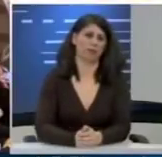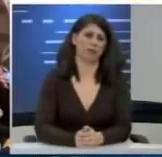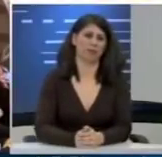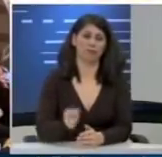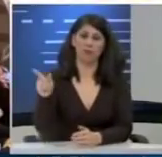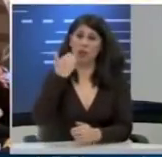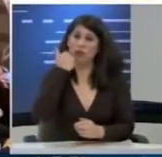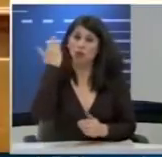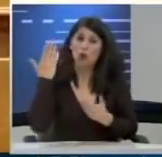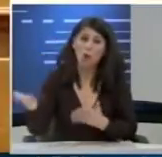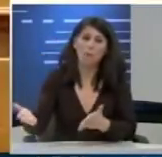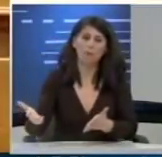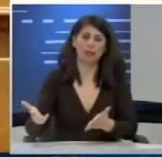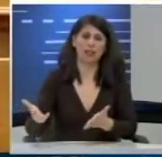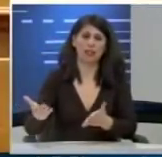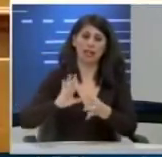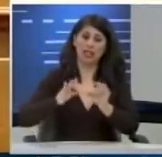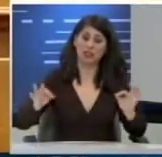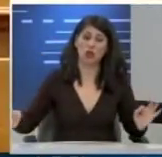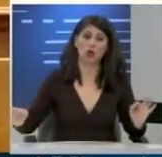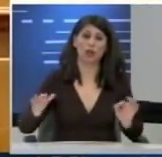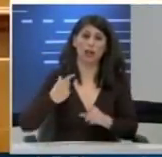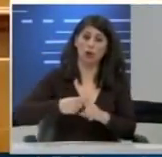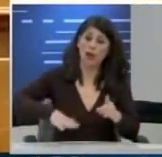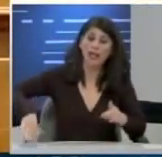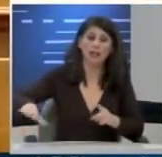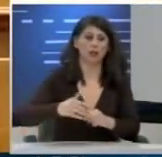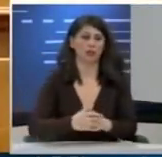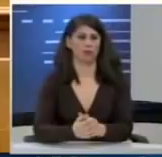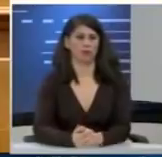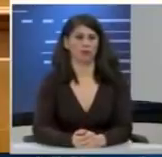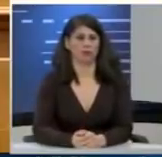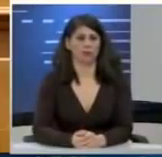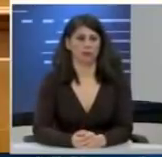είναι ντροπή και όνειδος για την ιστορία του λαού μας αυτό.